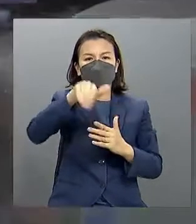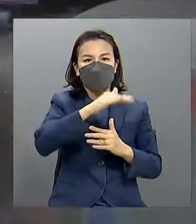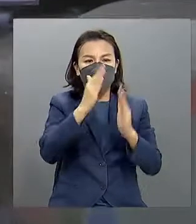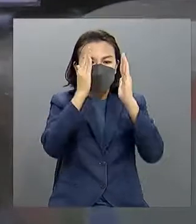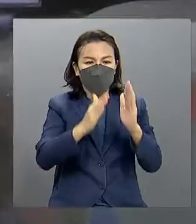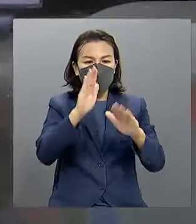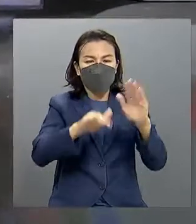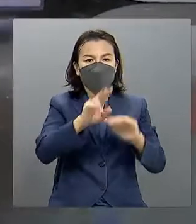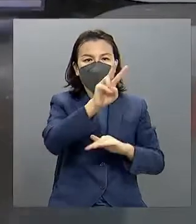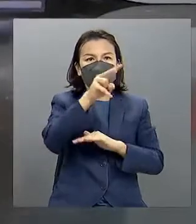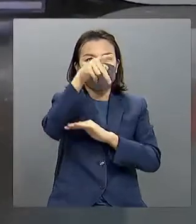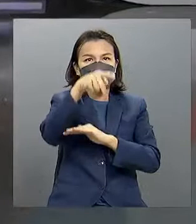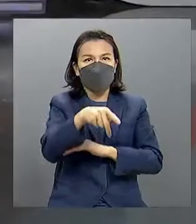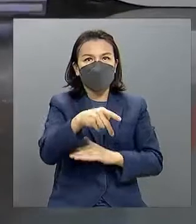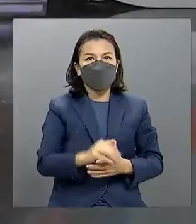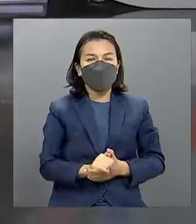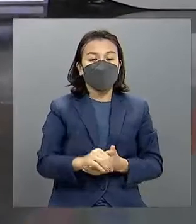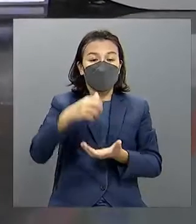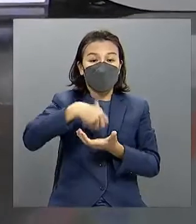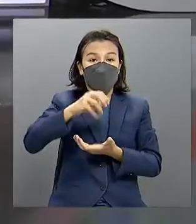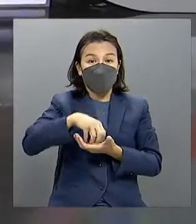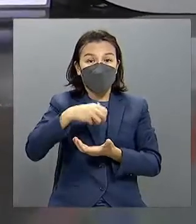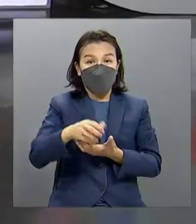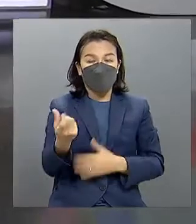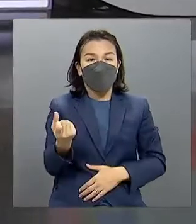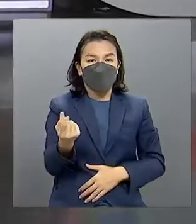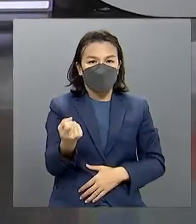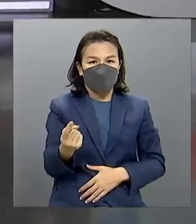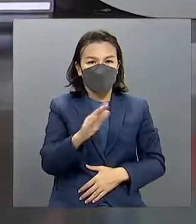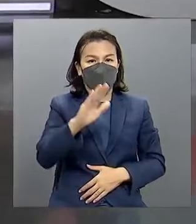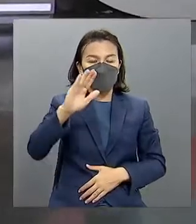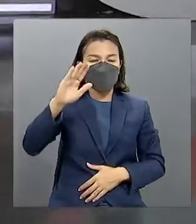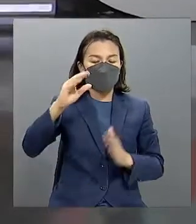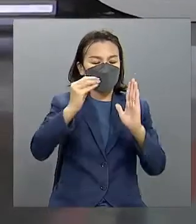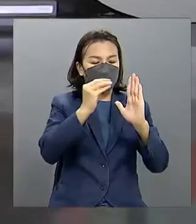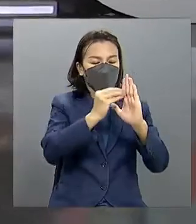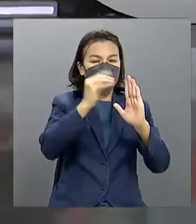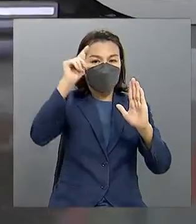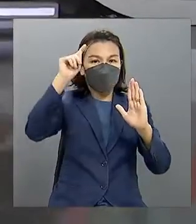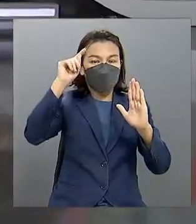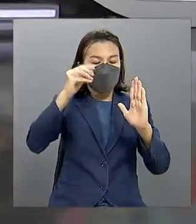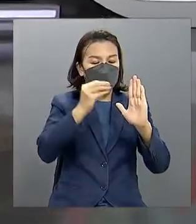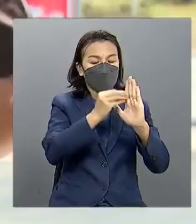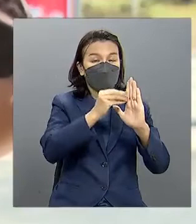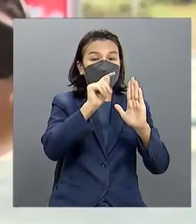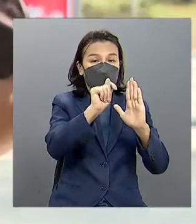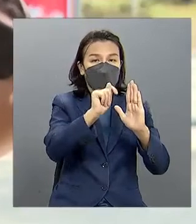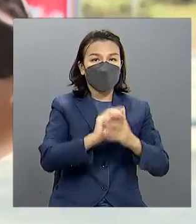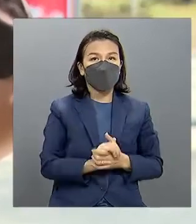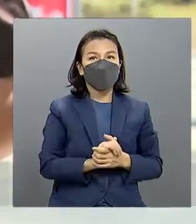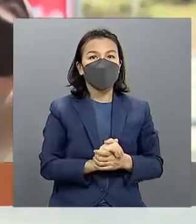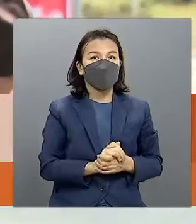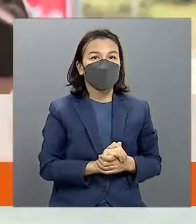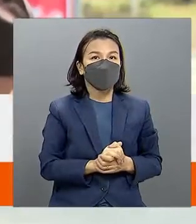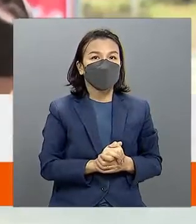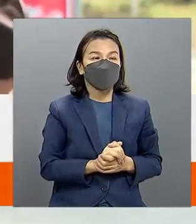คุณปัทม์เสรีรักษ์รายงานสดมาจากอำเภอแม่สอดจังหวัดตากรับคุณปัทม์ทรัพย์นะครับคุณพูดพาคุณอนุชาครับสถานการณ์